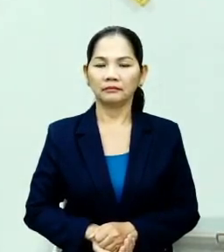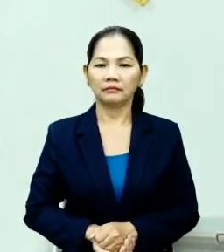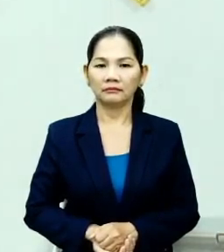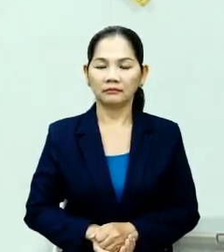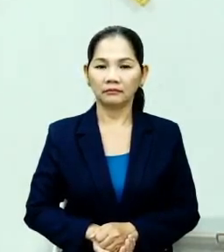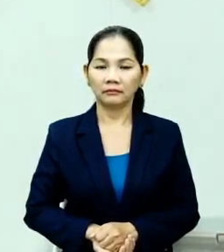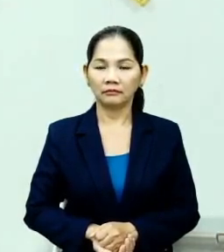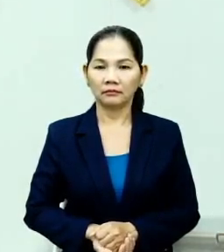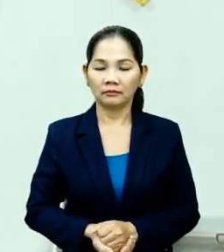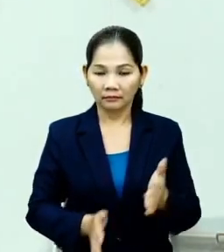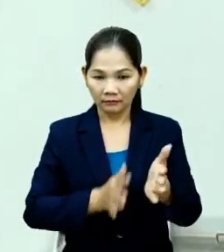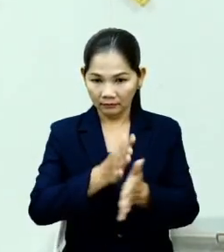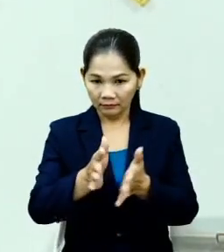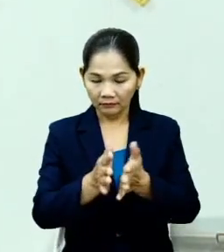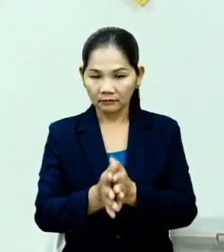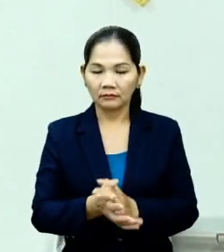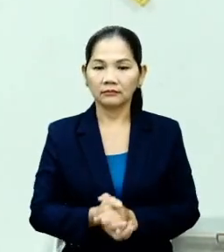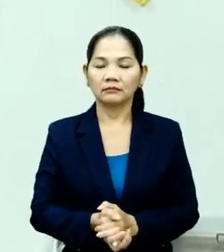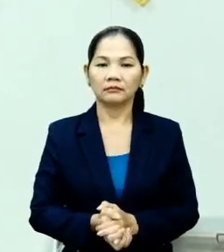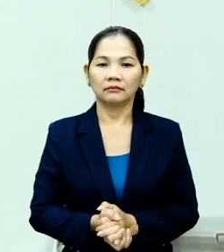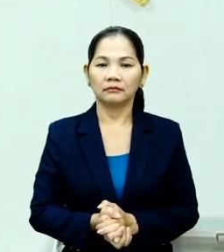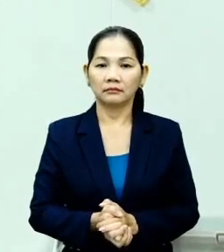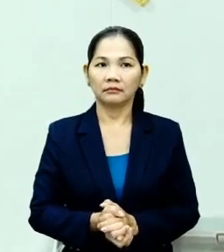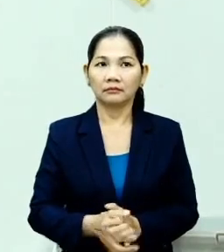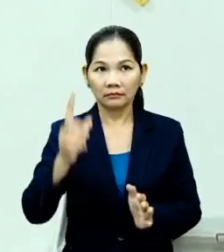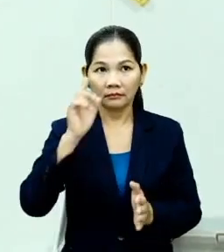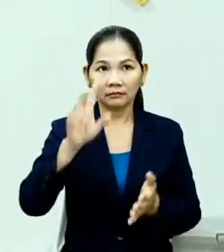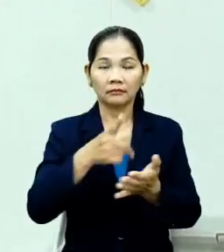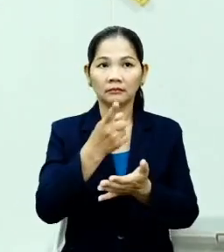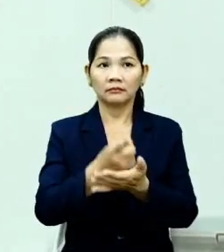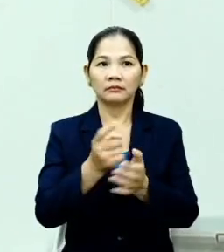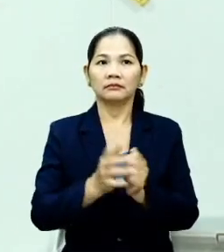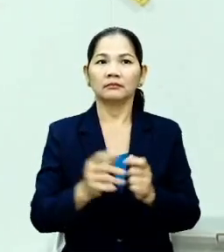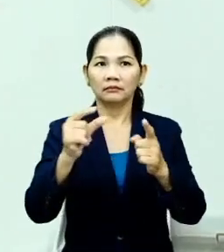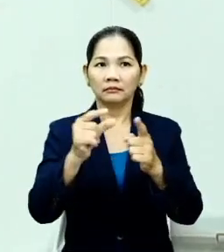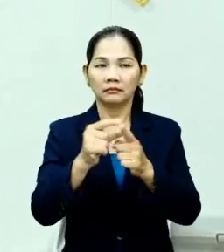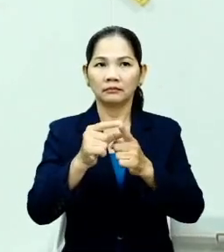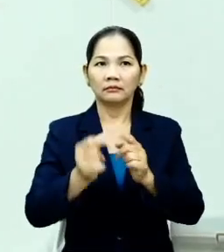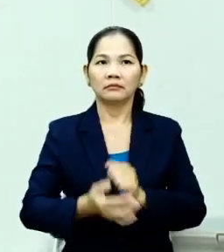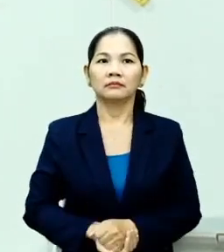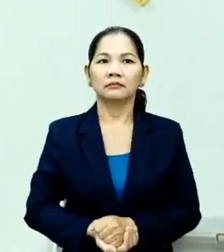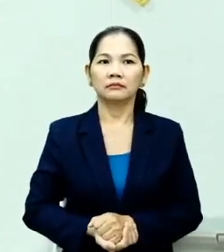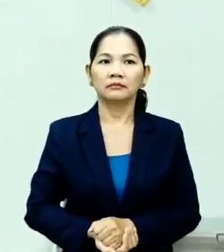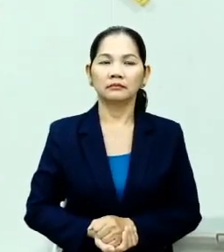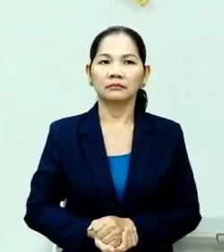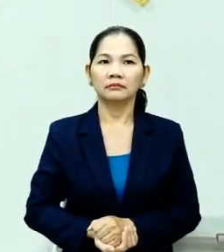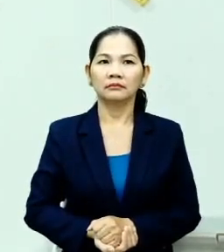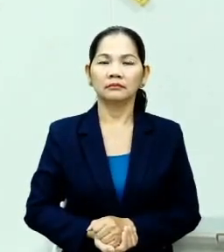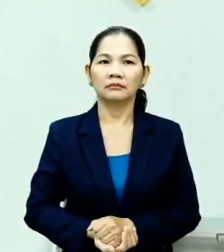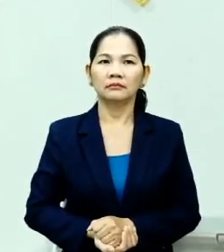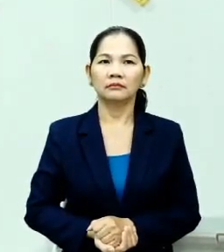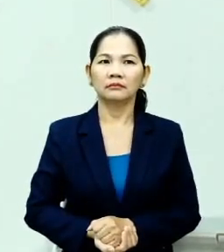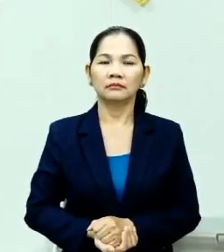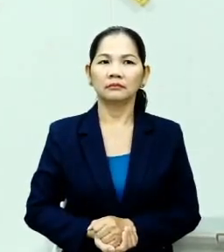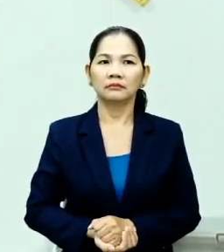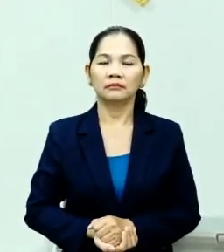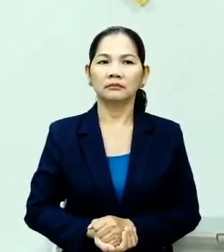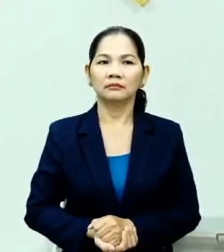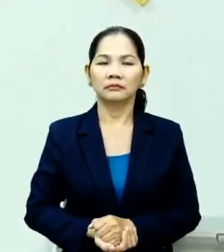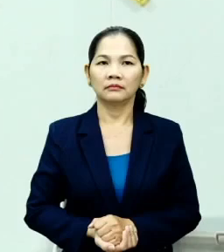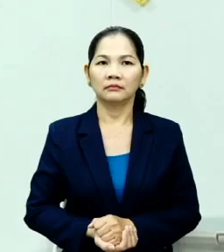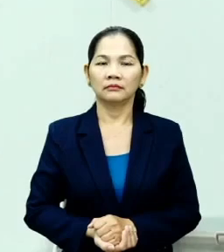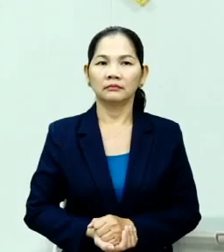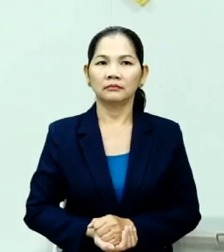Chà, ấy là con. Chà là con cho rùm ăn biện cho mùi nhạc cổ nó con. Chà, ta là dân ăn tặng ọc